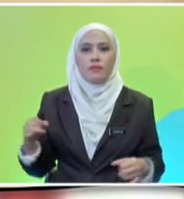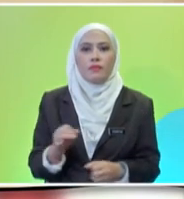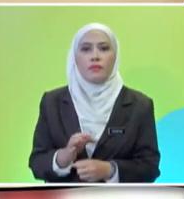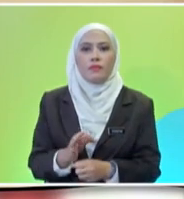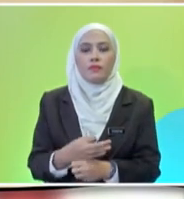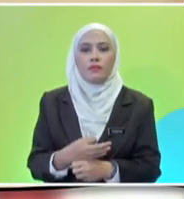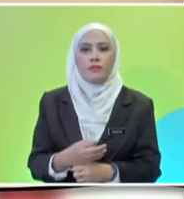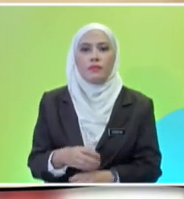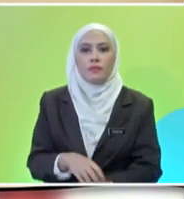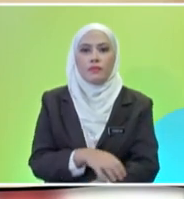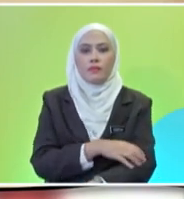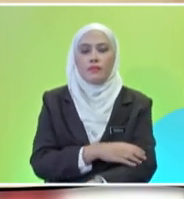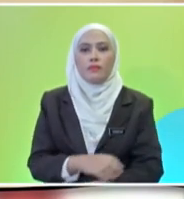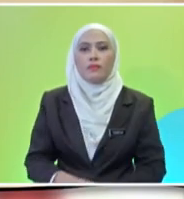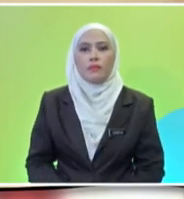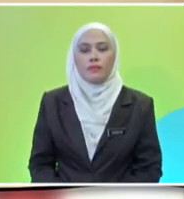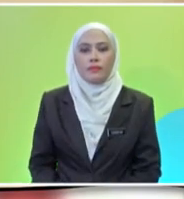rakyat mereka